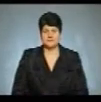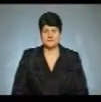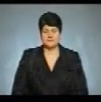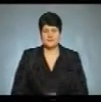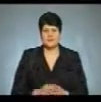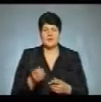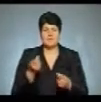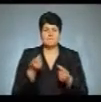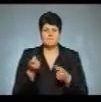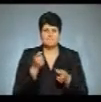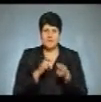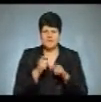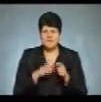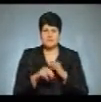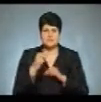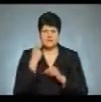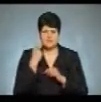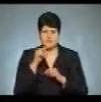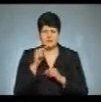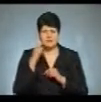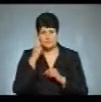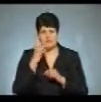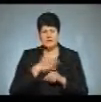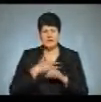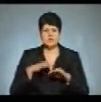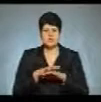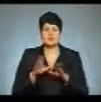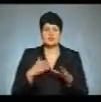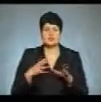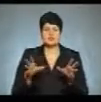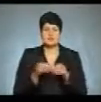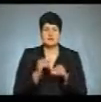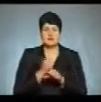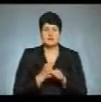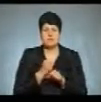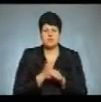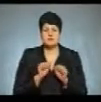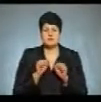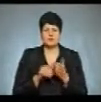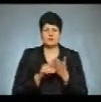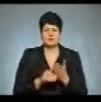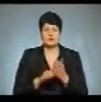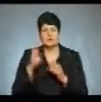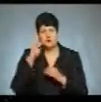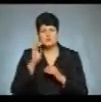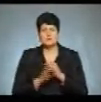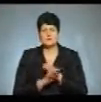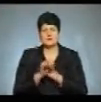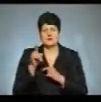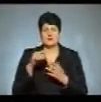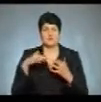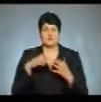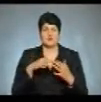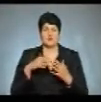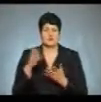з хорошими думками, то що ну, наша сітка, наша спільна праця може допомогти хлопцям там на сході. Вони там воюють, а,